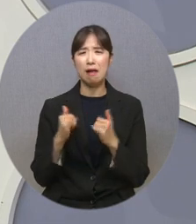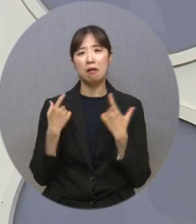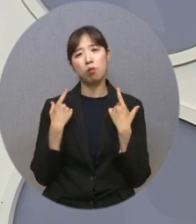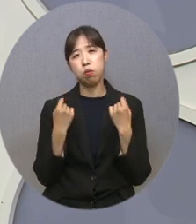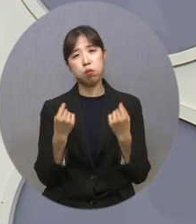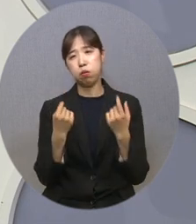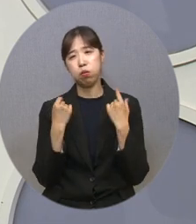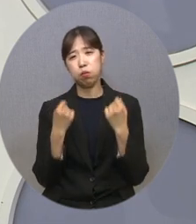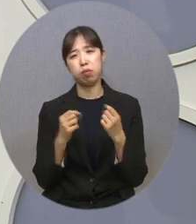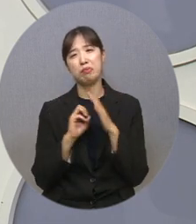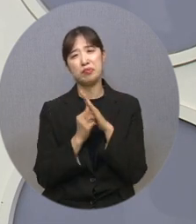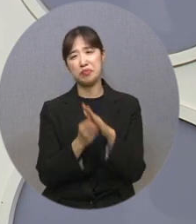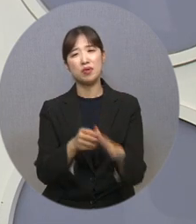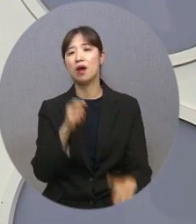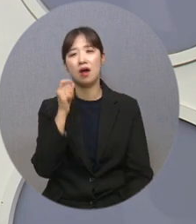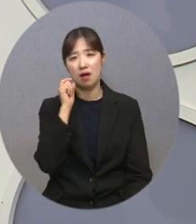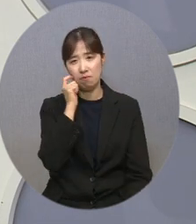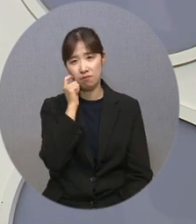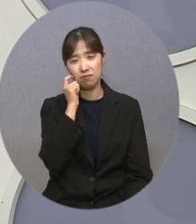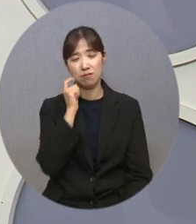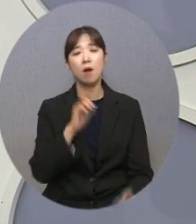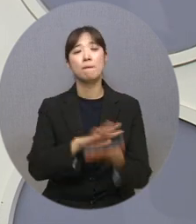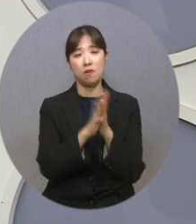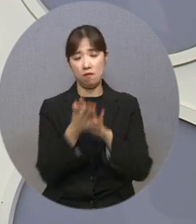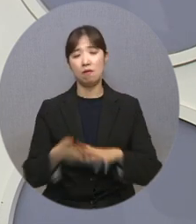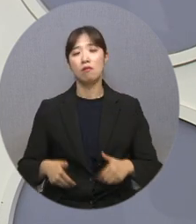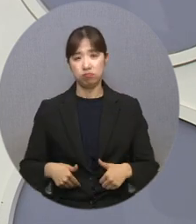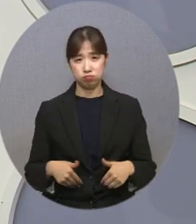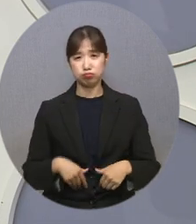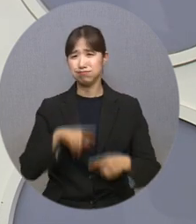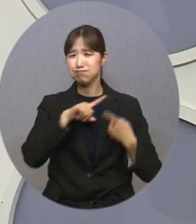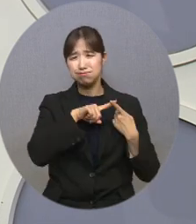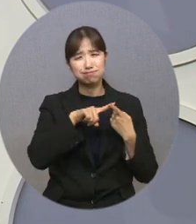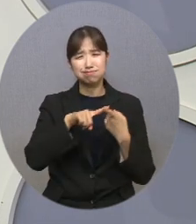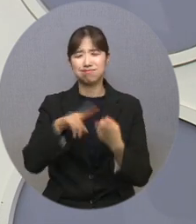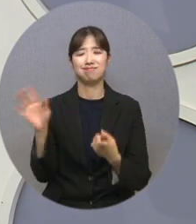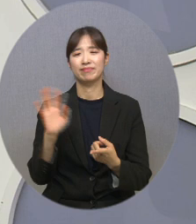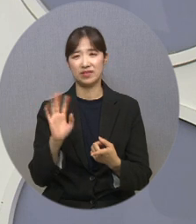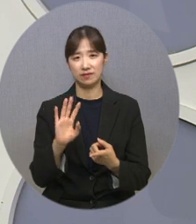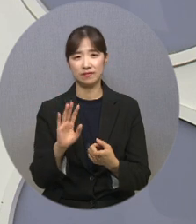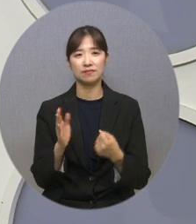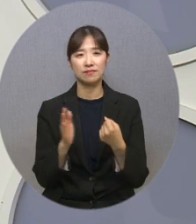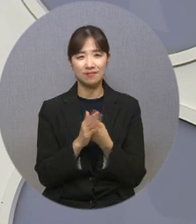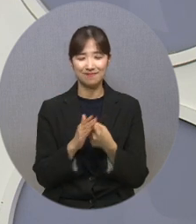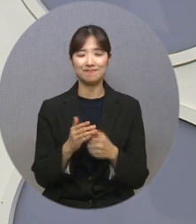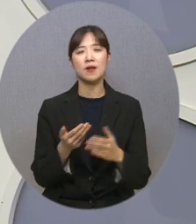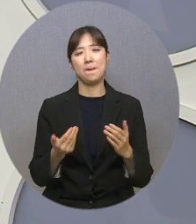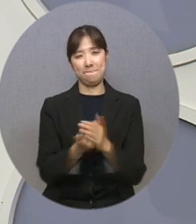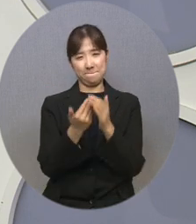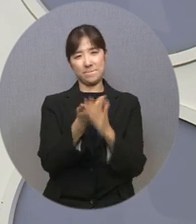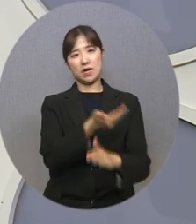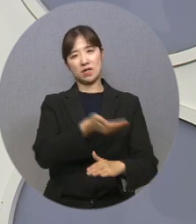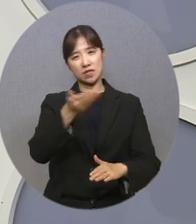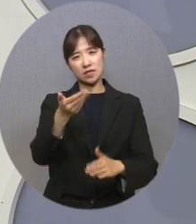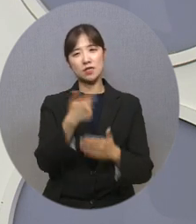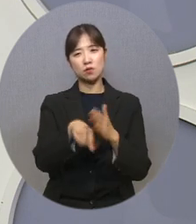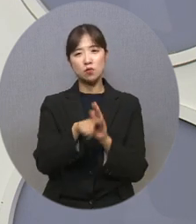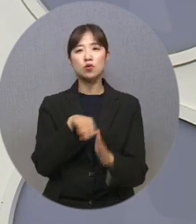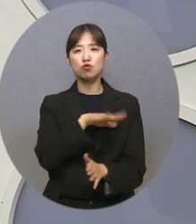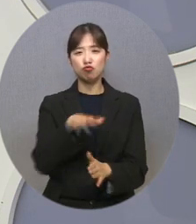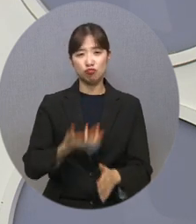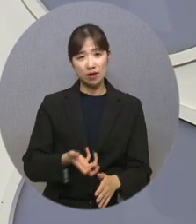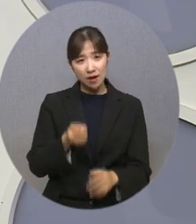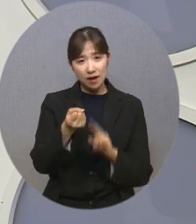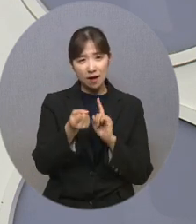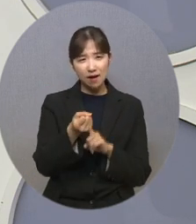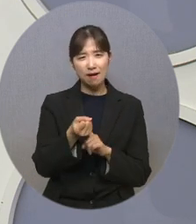수는 없거든요. 변화를 가져와야 되잖아요. 그대로 있는 건 아무것도 없습니다. 그렇죠. 그래서 진일보하기 위해서는 우리의 갖고